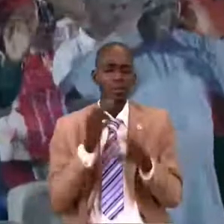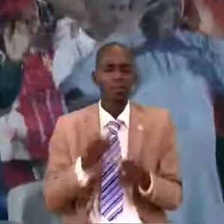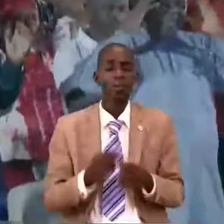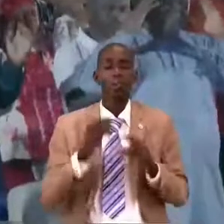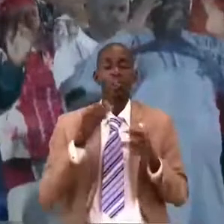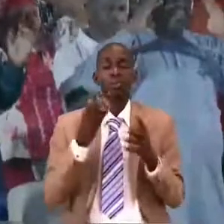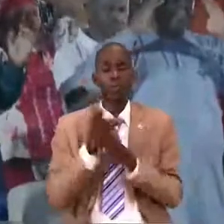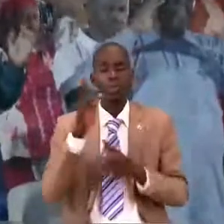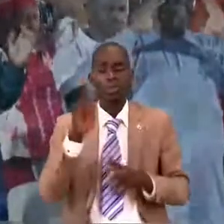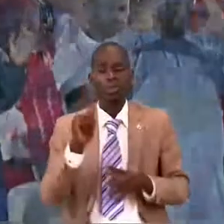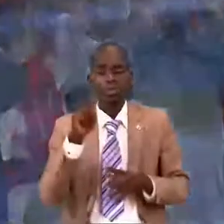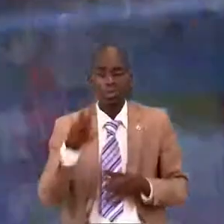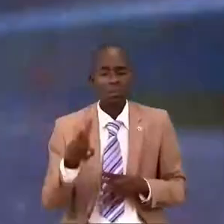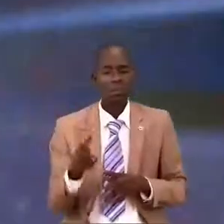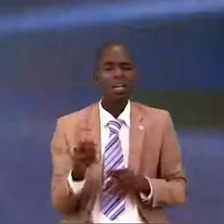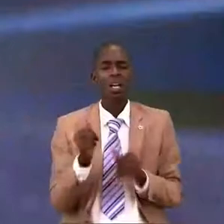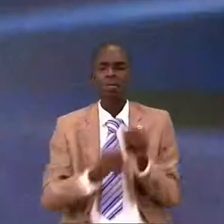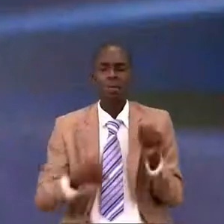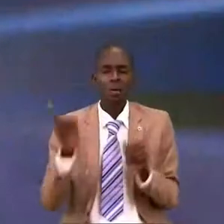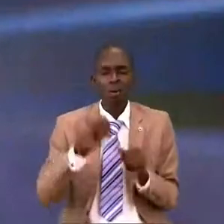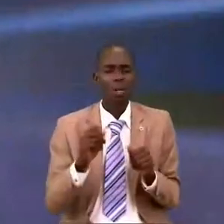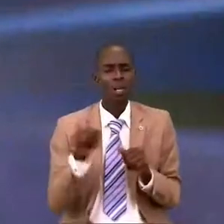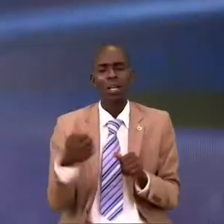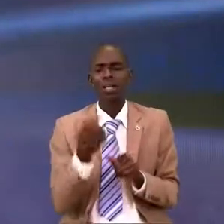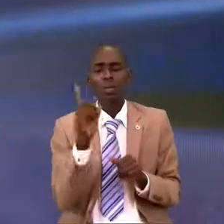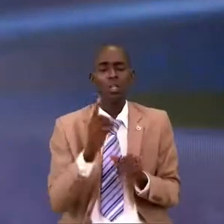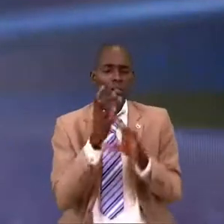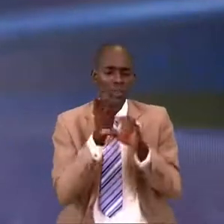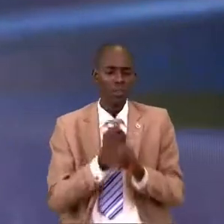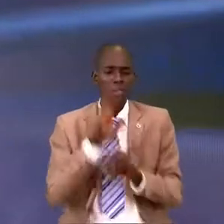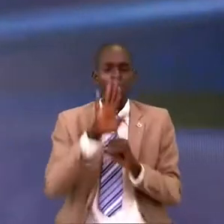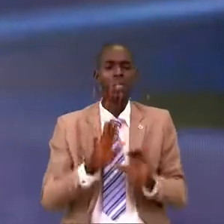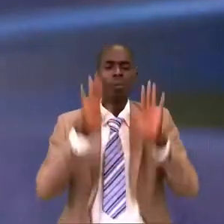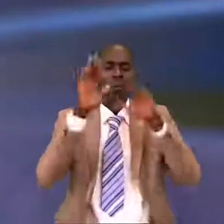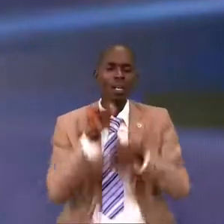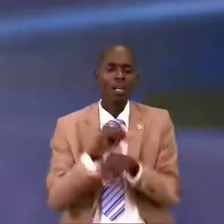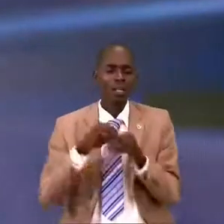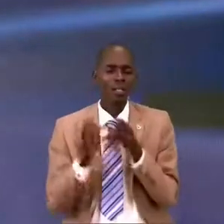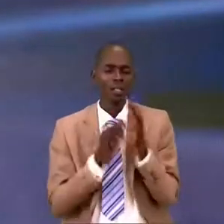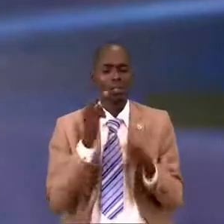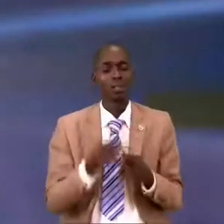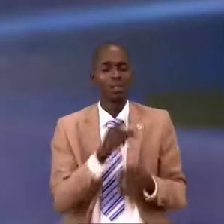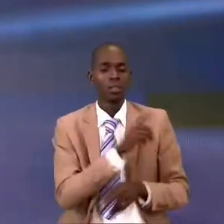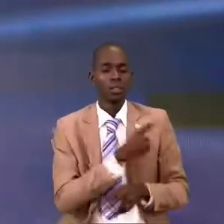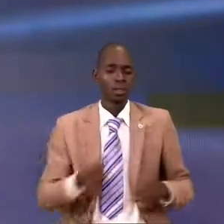miracles. Seigneur, manifeste ta puissance partout maintenant.